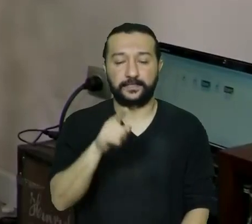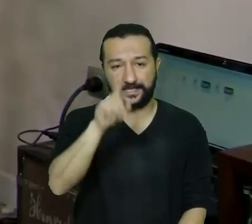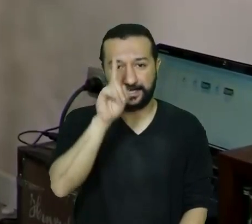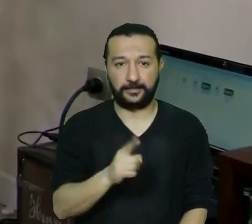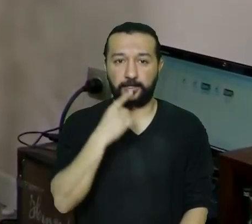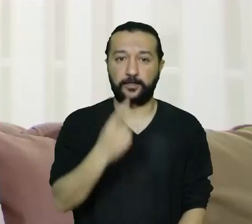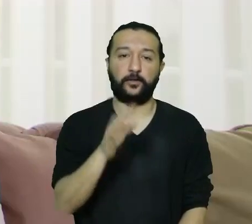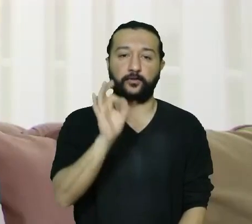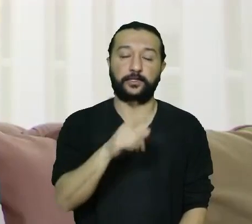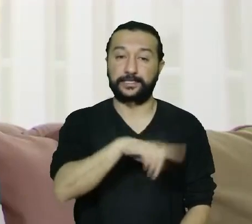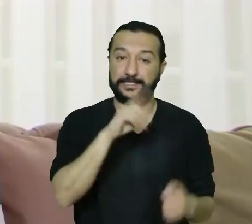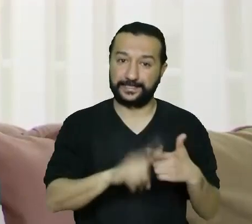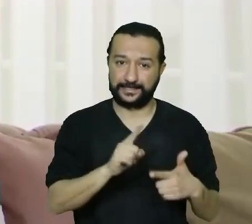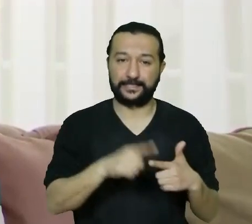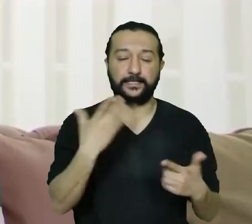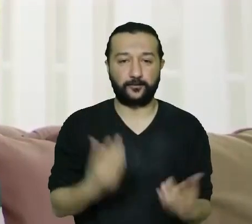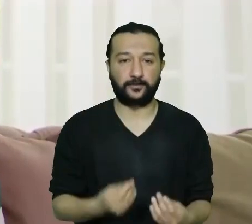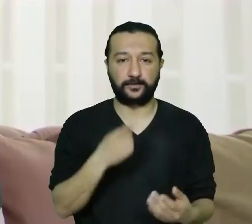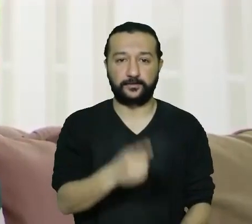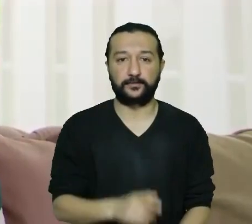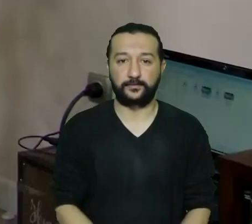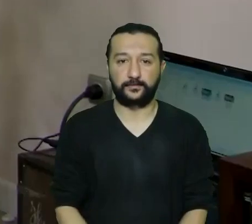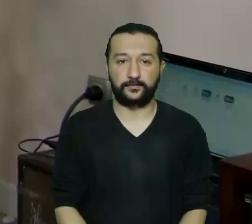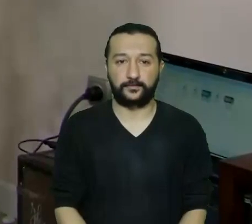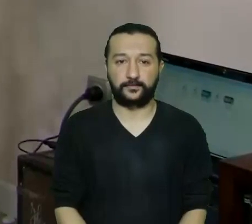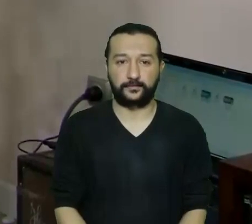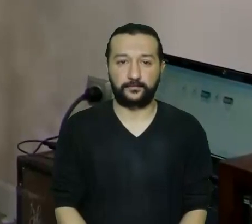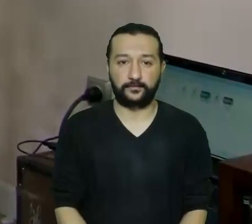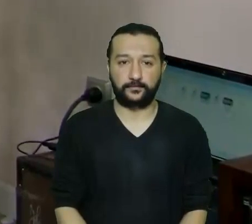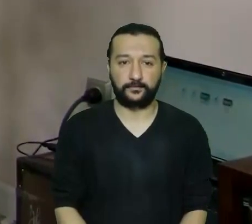İlk söyleyişinde o. Şimdi ikincisini alacağız.